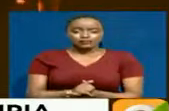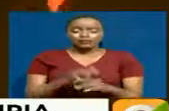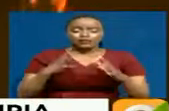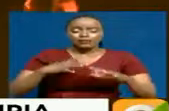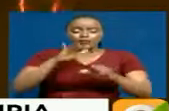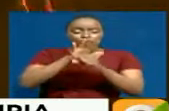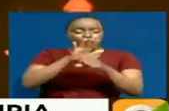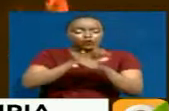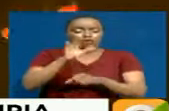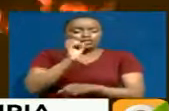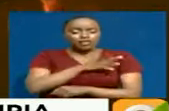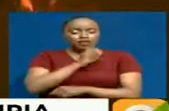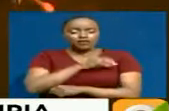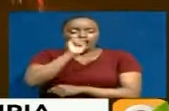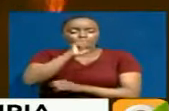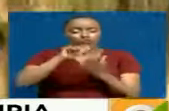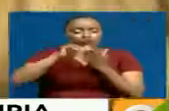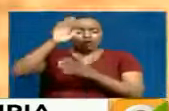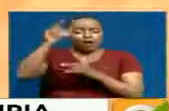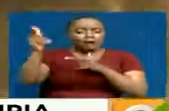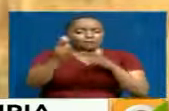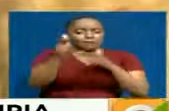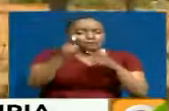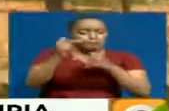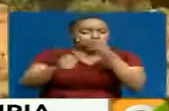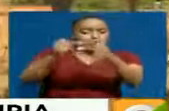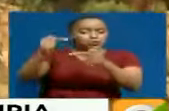Waathiriwa wengi wakihofia mashambulizi zaidi